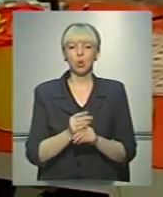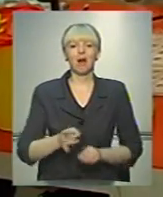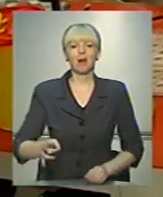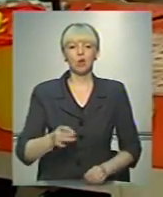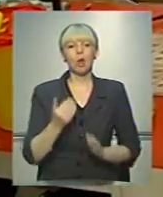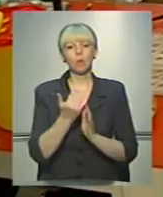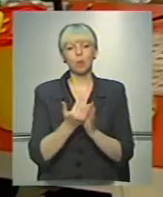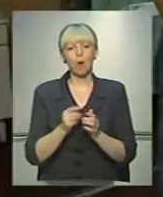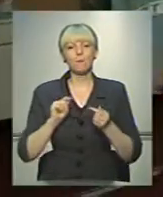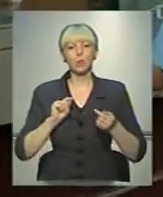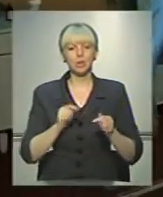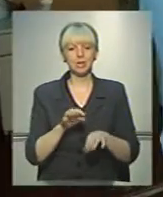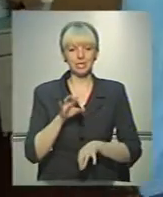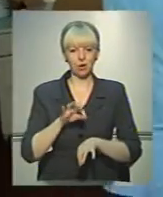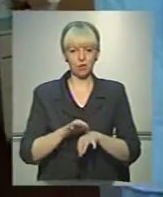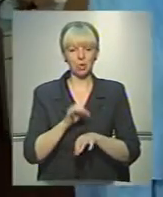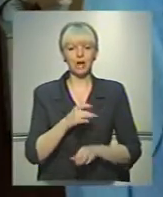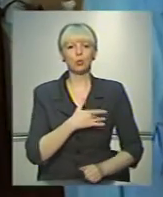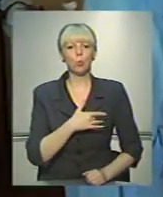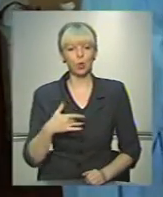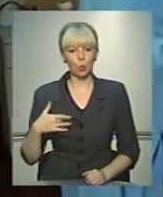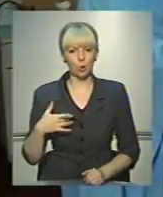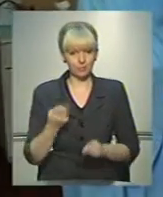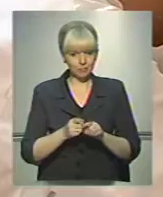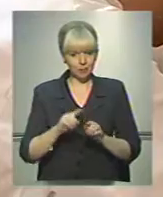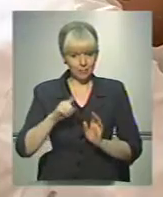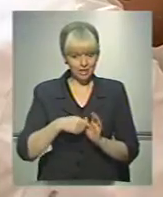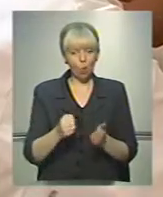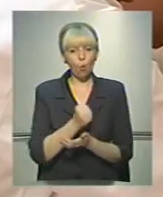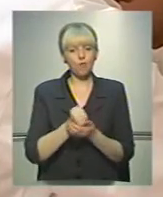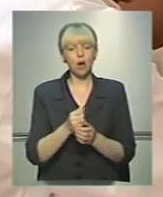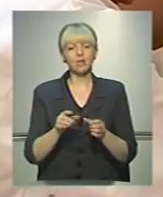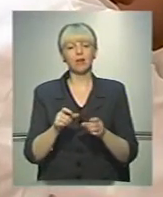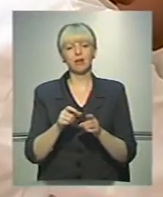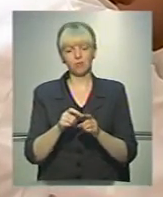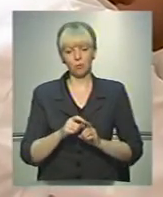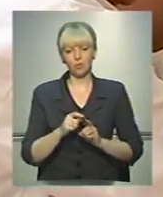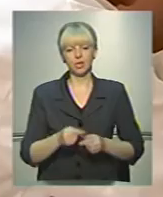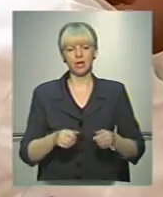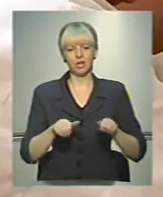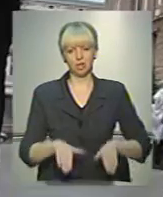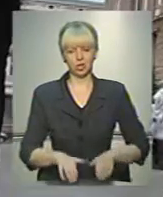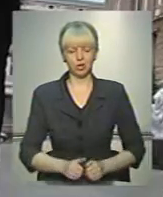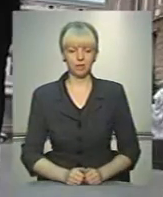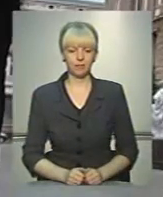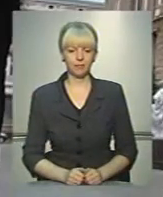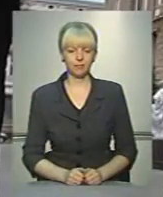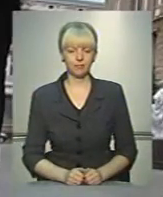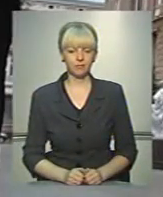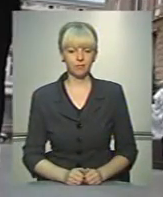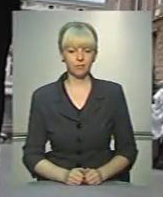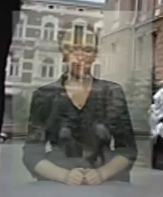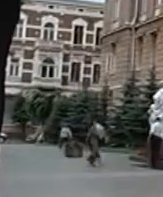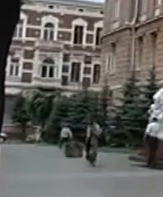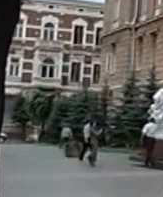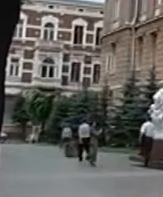регіональної програми протидії захворюванню на туберкульоз. З цих питань ухвалено відповідні рішення. Петро Голопапа, Максим Калінчук, Антон